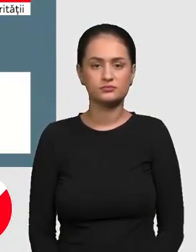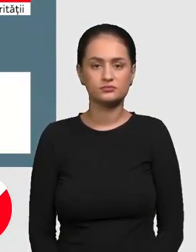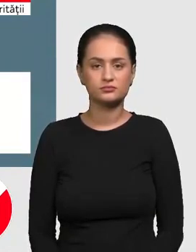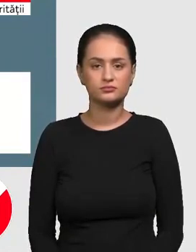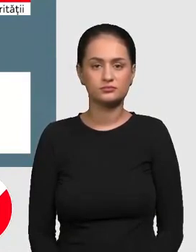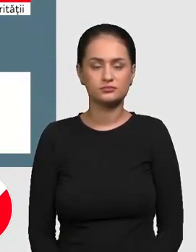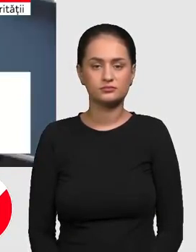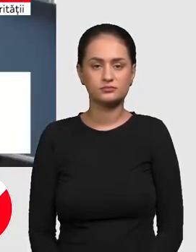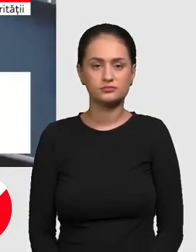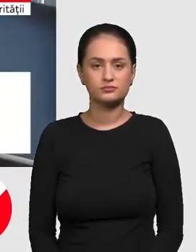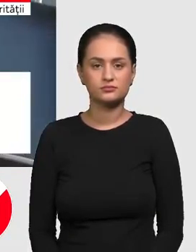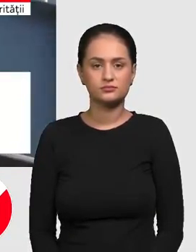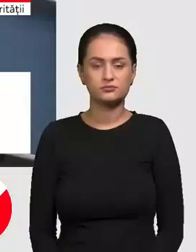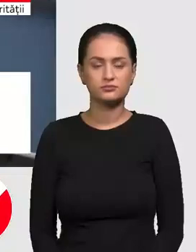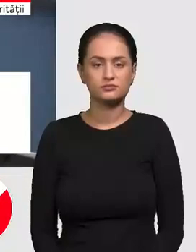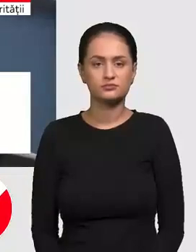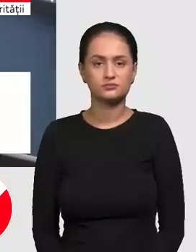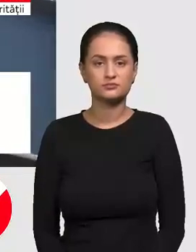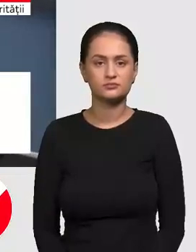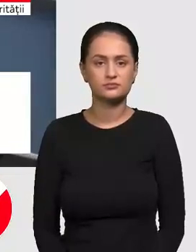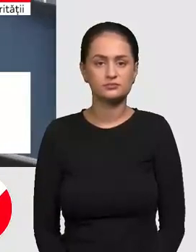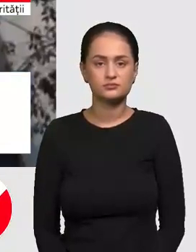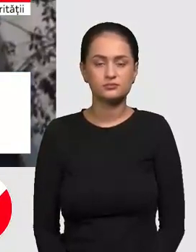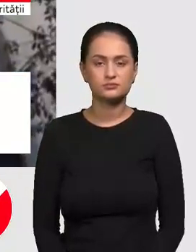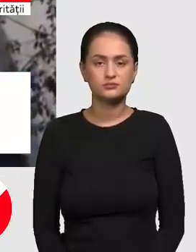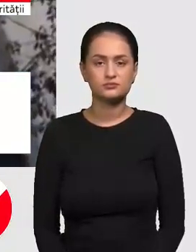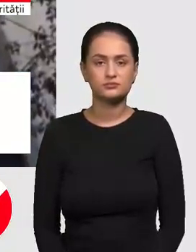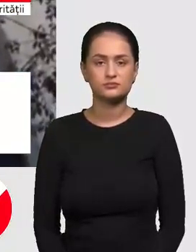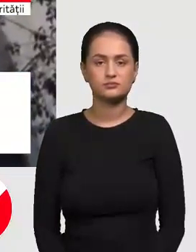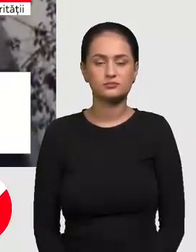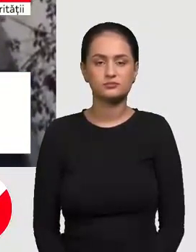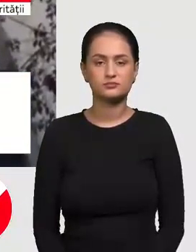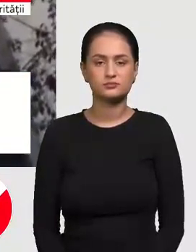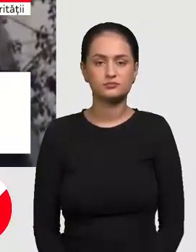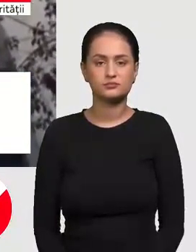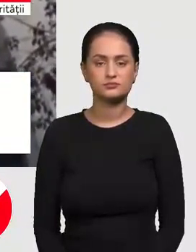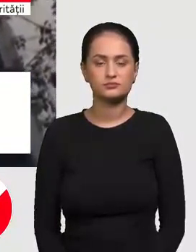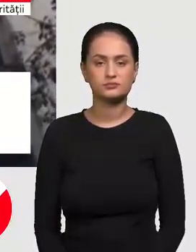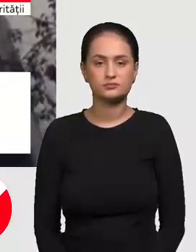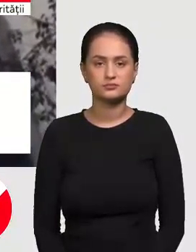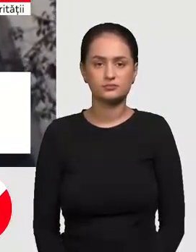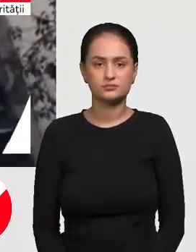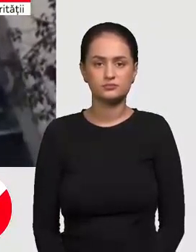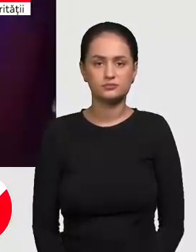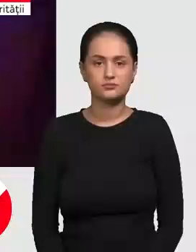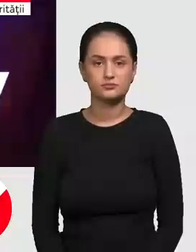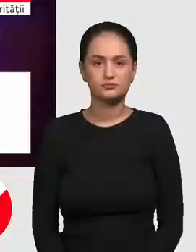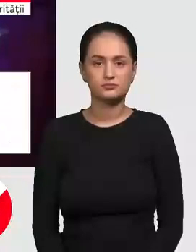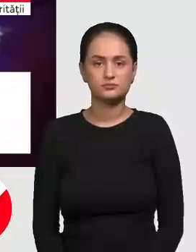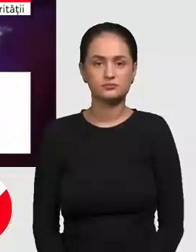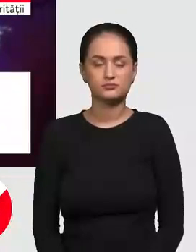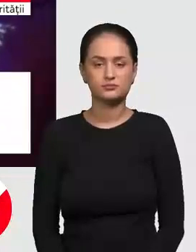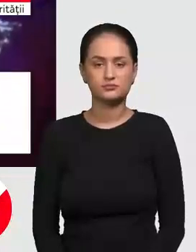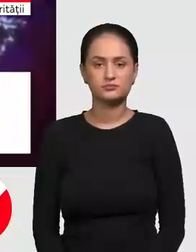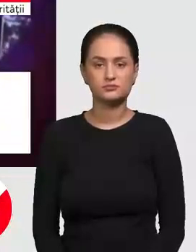intensificat în ultima perioadă atacurile asupra echipamentelor militare logistice și altor bunuri rusești din zonele